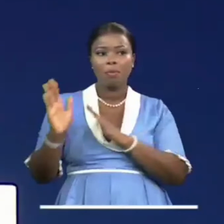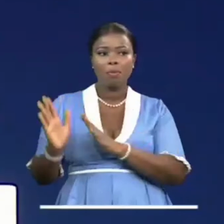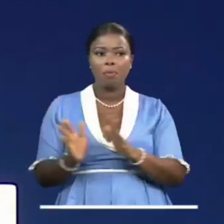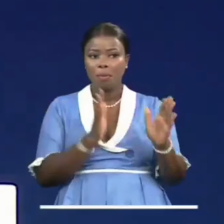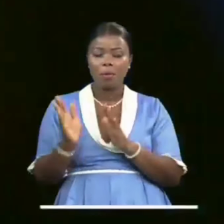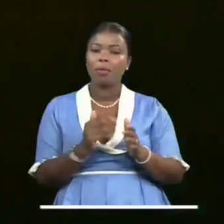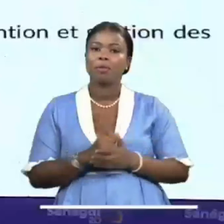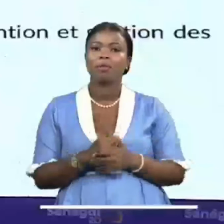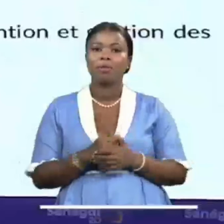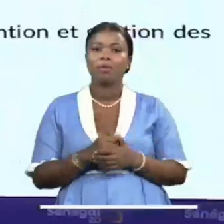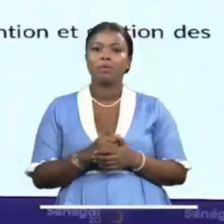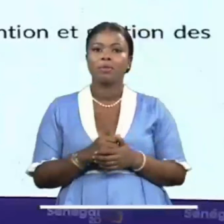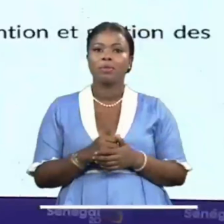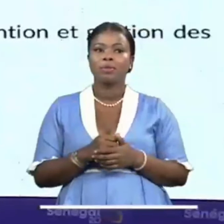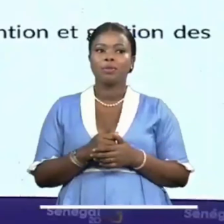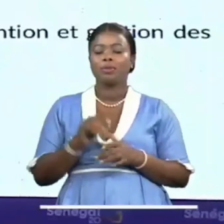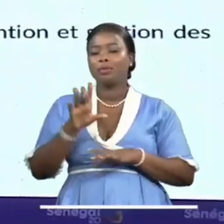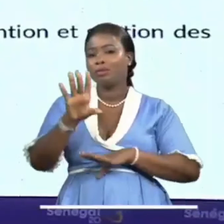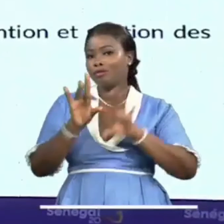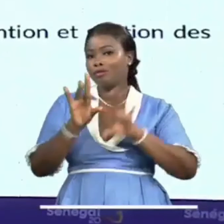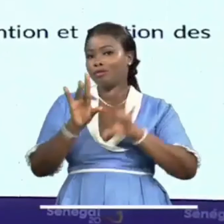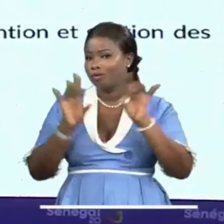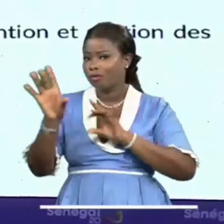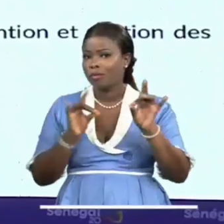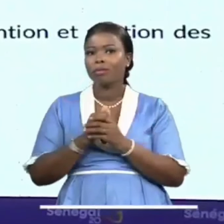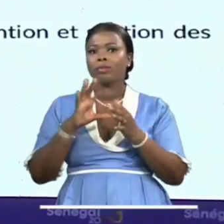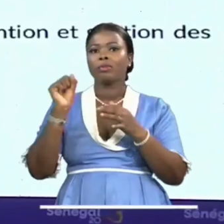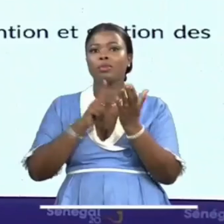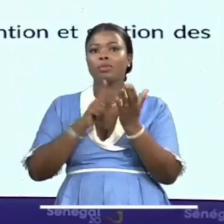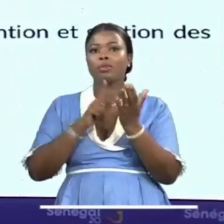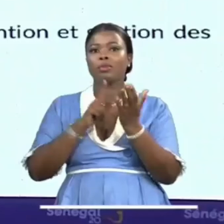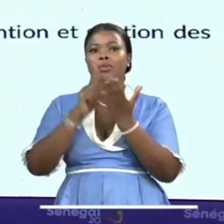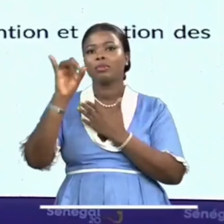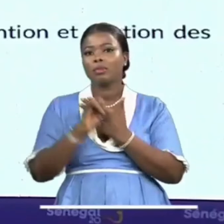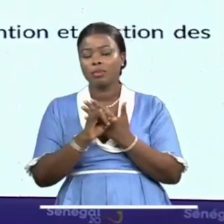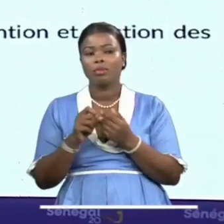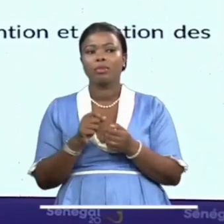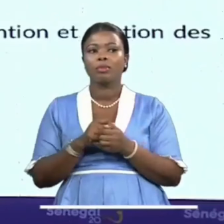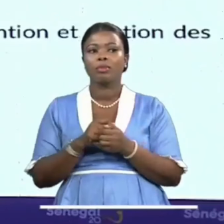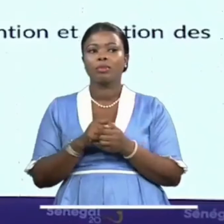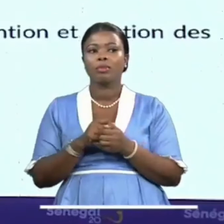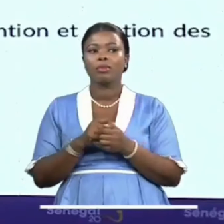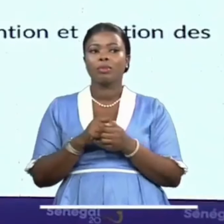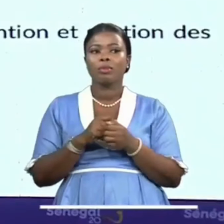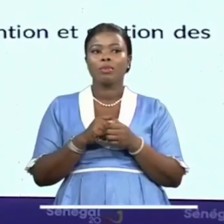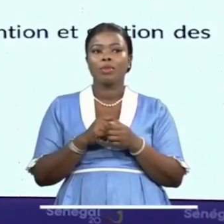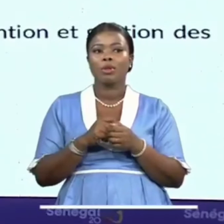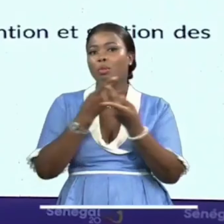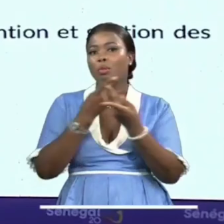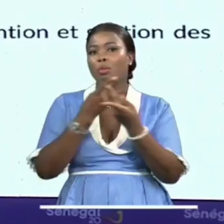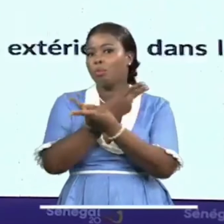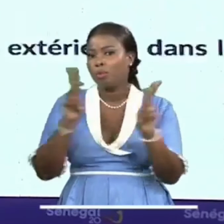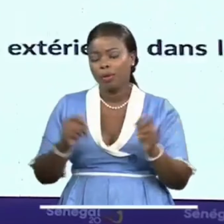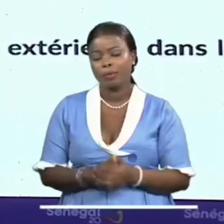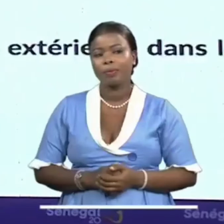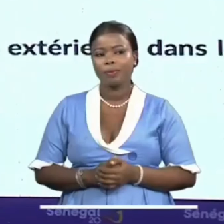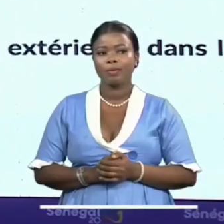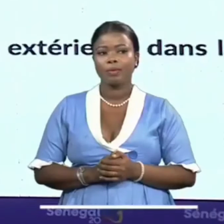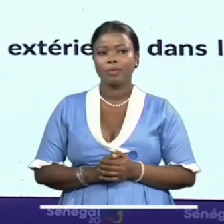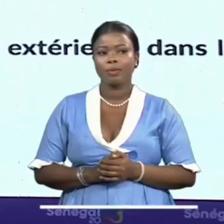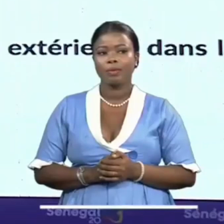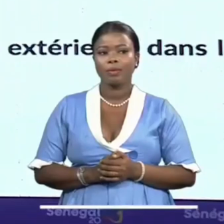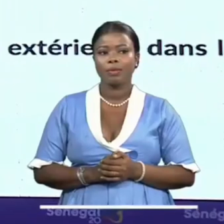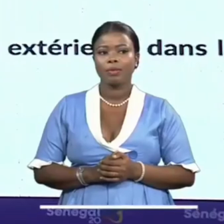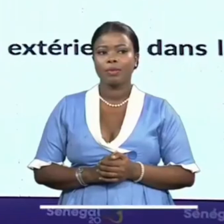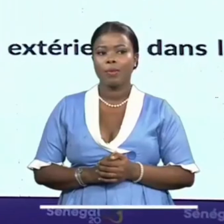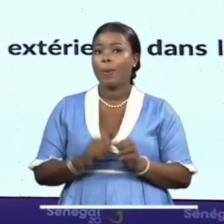maturation la sélection des projets pour améliorer vraiment euh l'efficacité de l'investisement public euh la